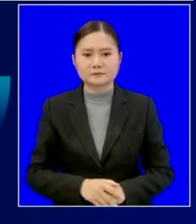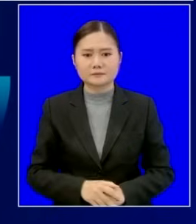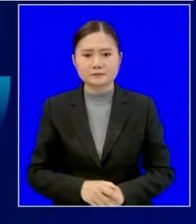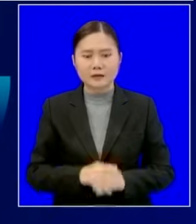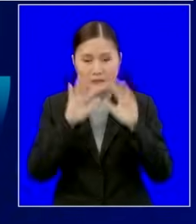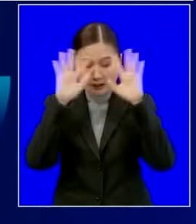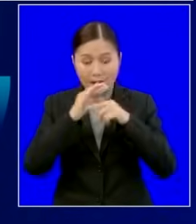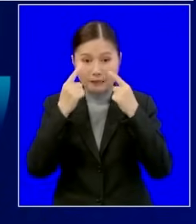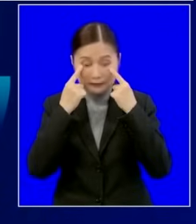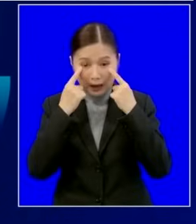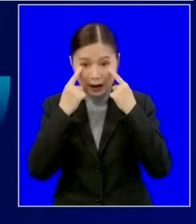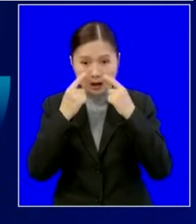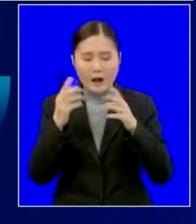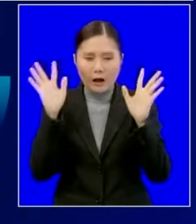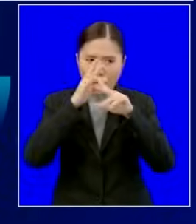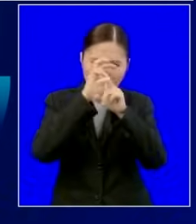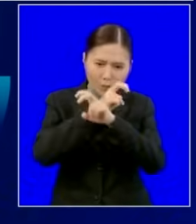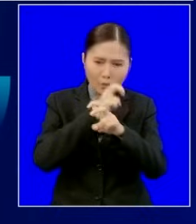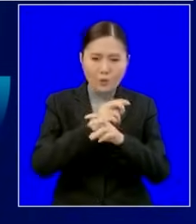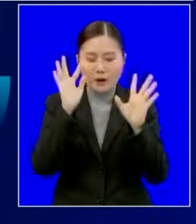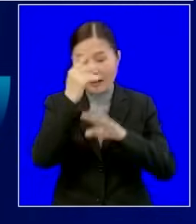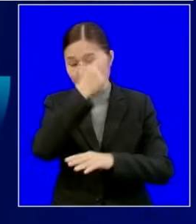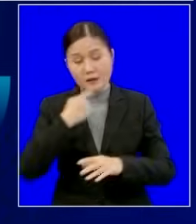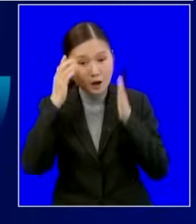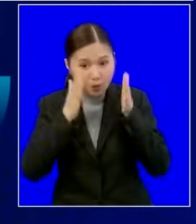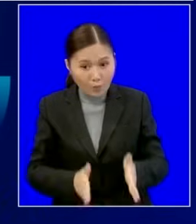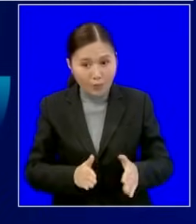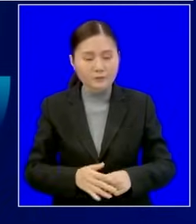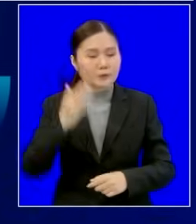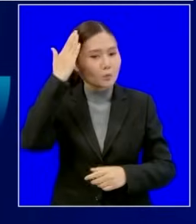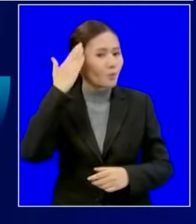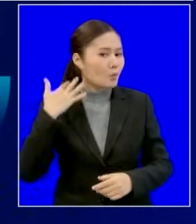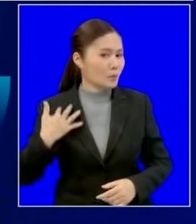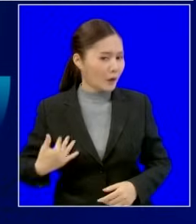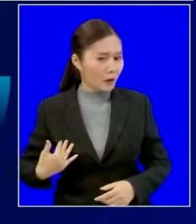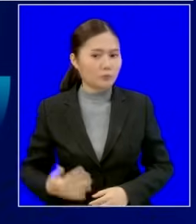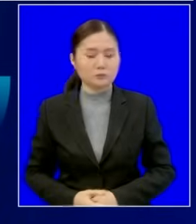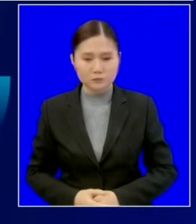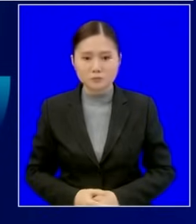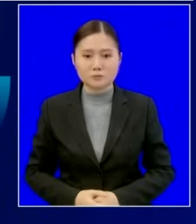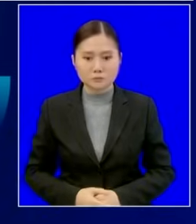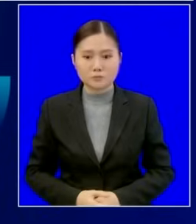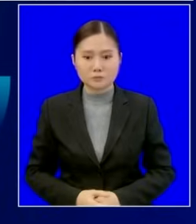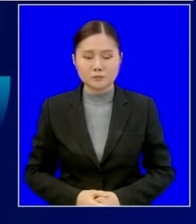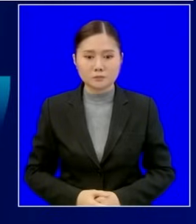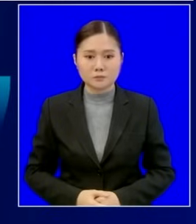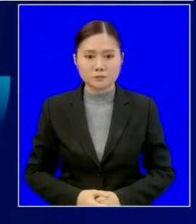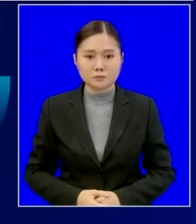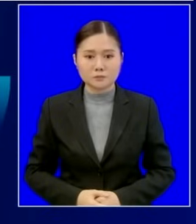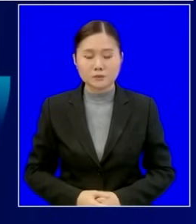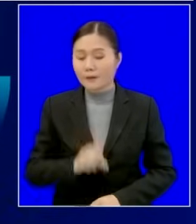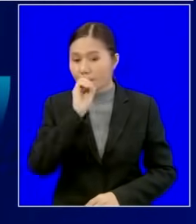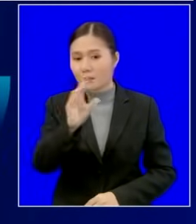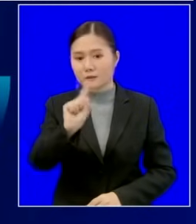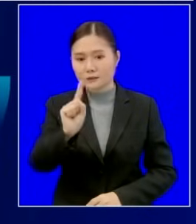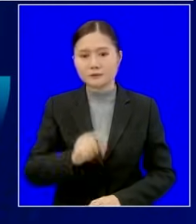ล้ายๆตาเป็นคล้ายๆกะโหลกเป็นคล้ายๆหน้าคนเป็นคนผมยาวๆอยู่ข้างหลังเราอะค ่ ะ เหรอครับ ท่านบอกว่